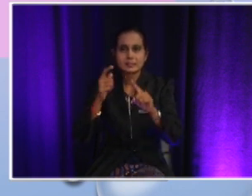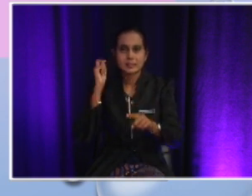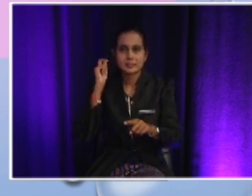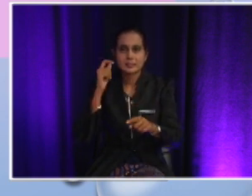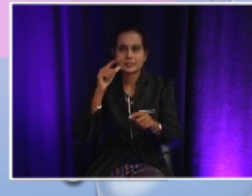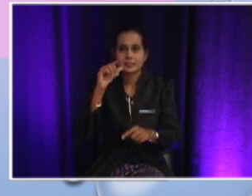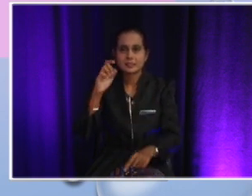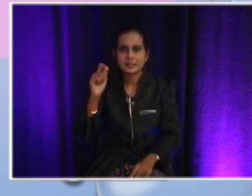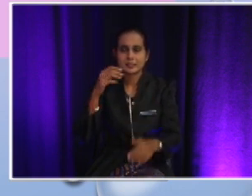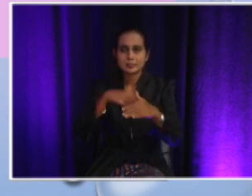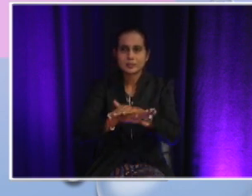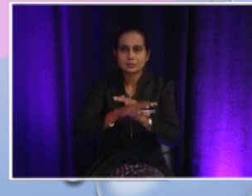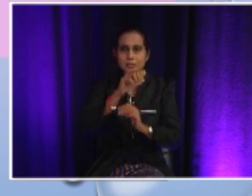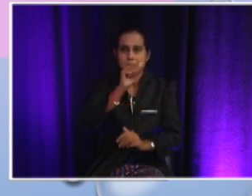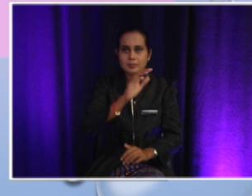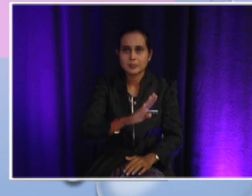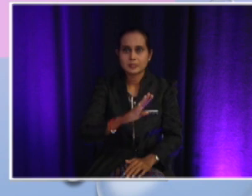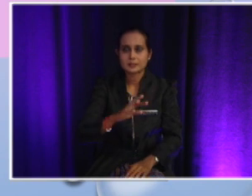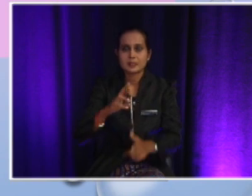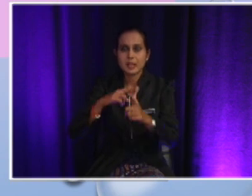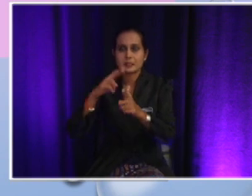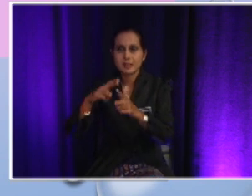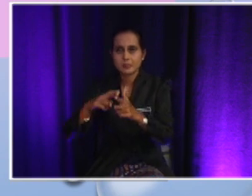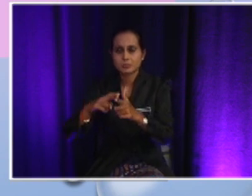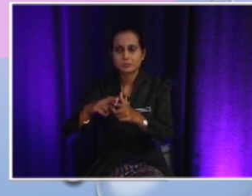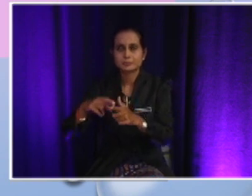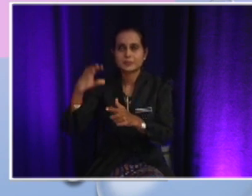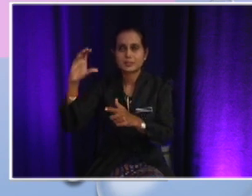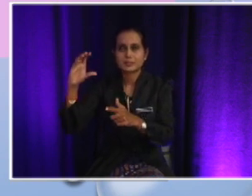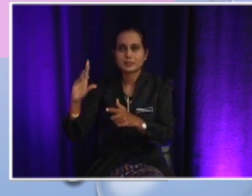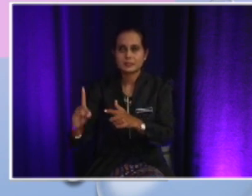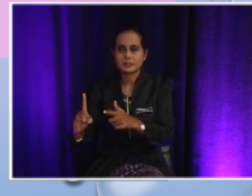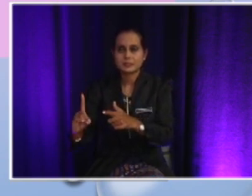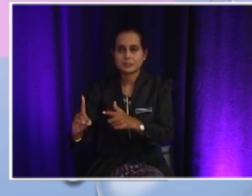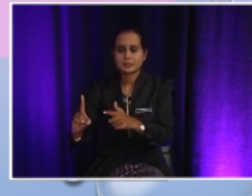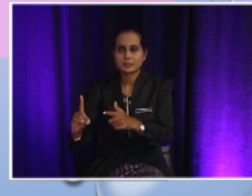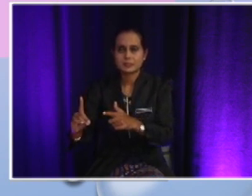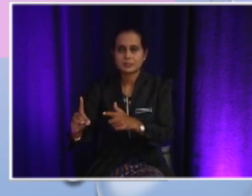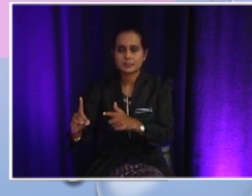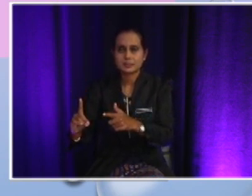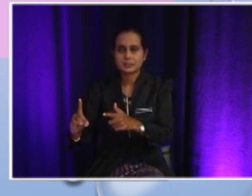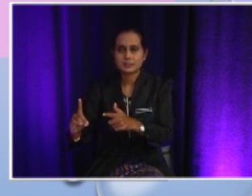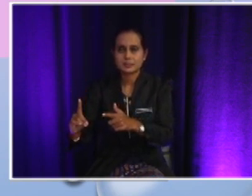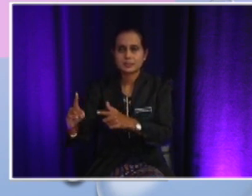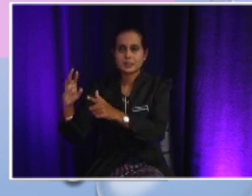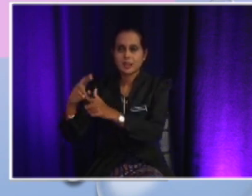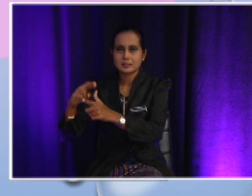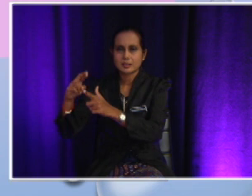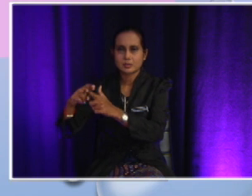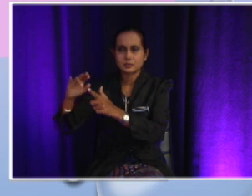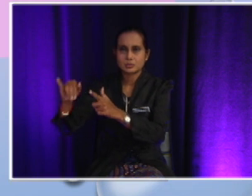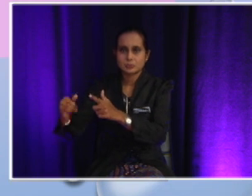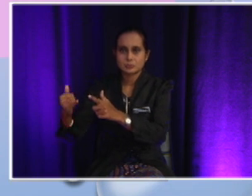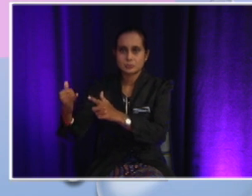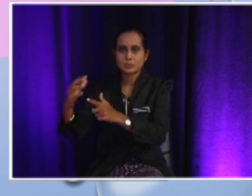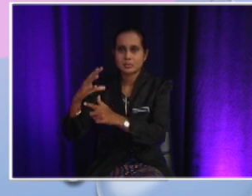betul? Ini adalah gate atau. Okey, C dengan D tadi adalah gate gate atau juga kan? C dengan D dan berakhir dengan